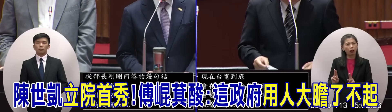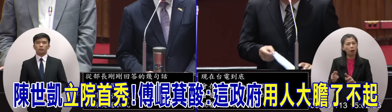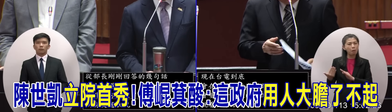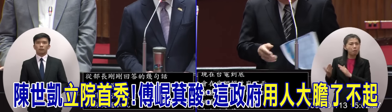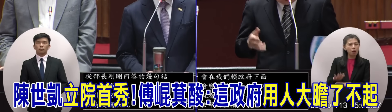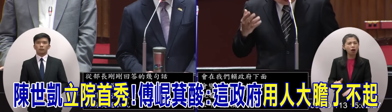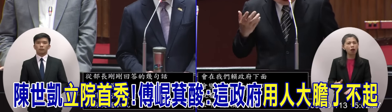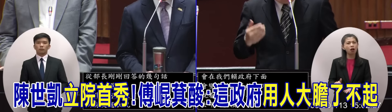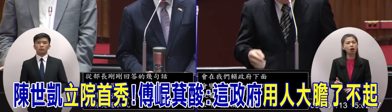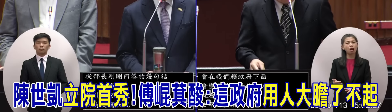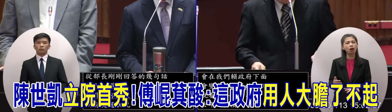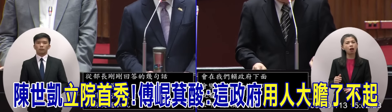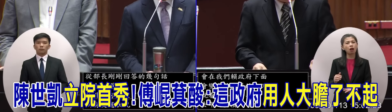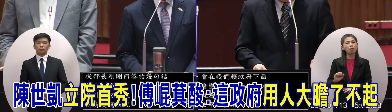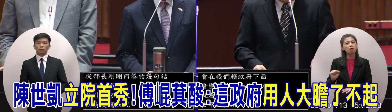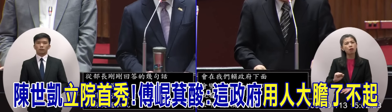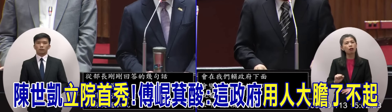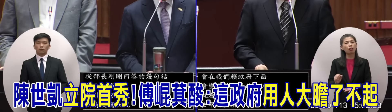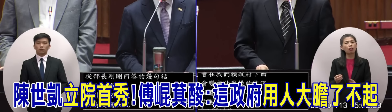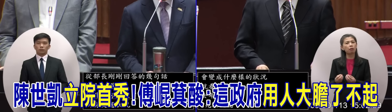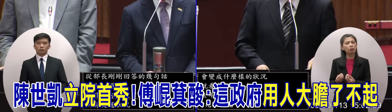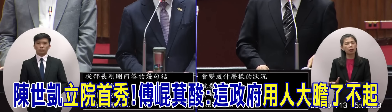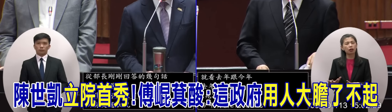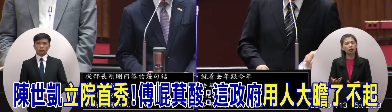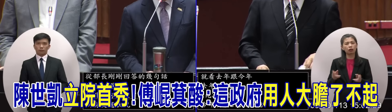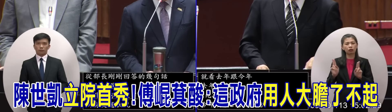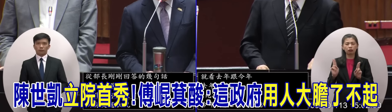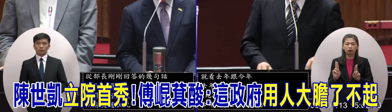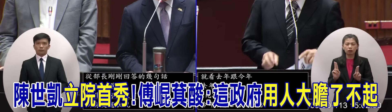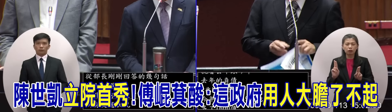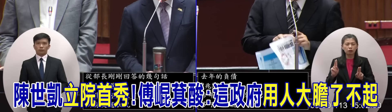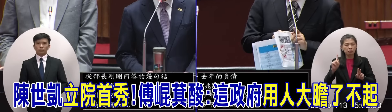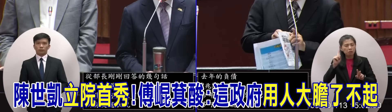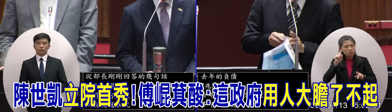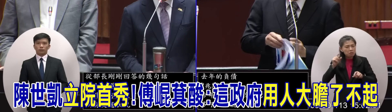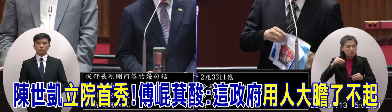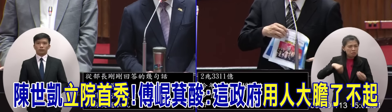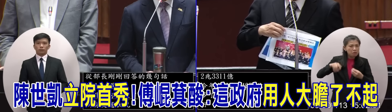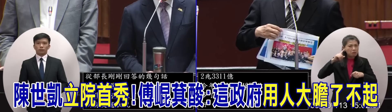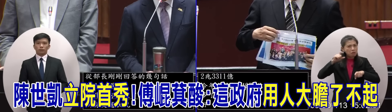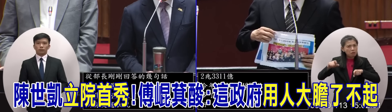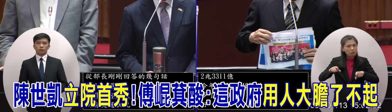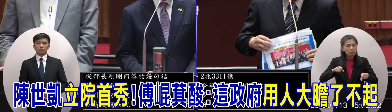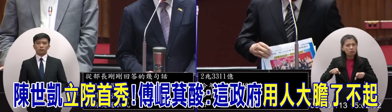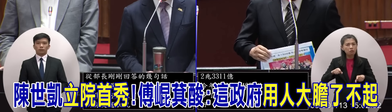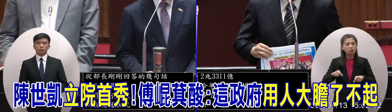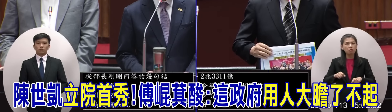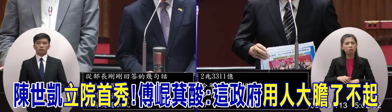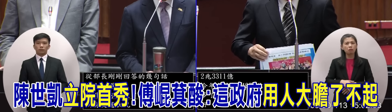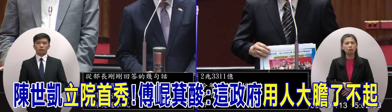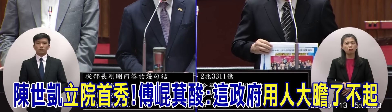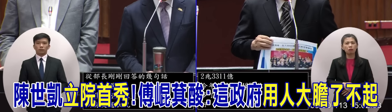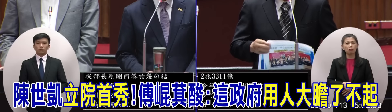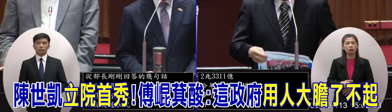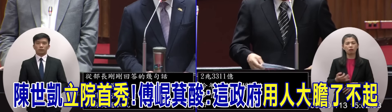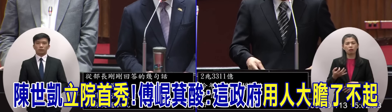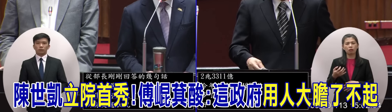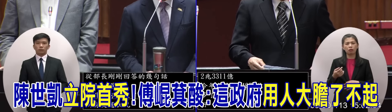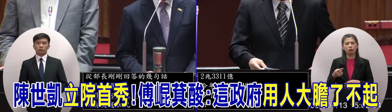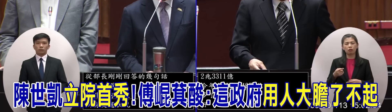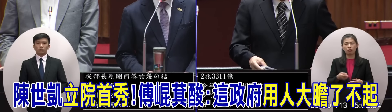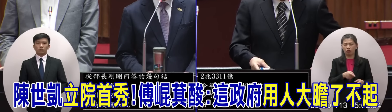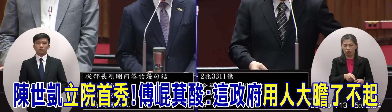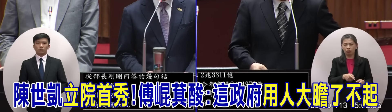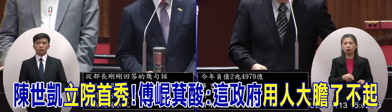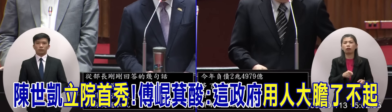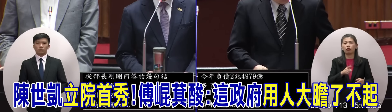倒？就是能源政策，我们一定会安排一个能源政策，让院长到立法院来